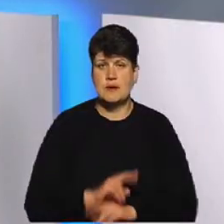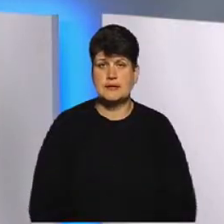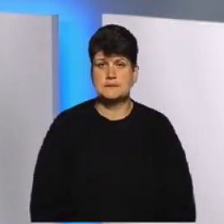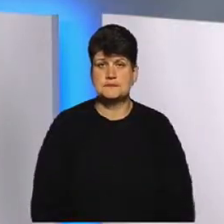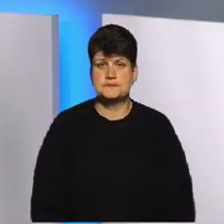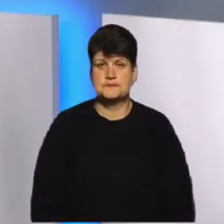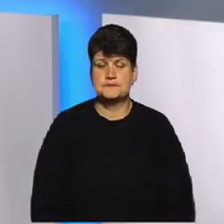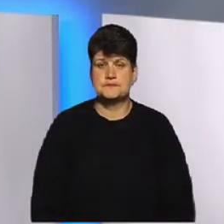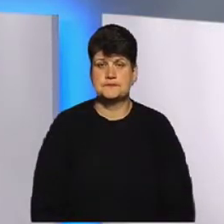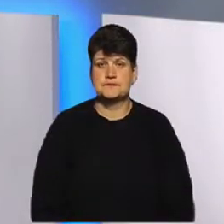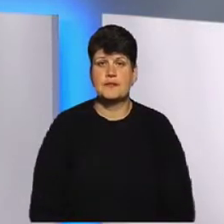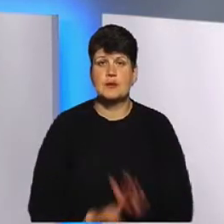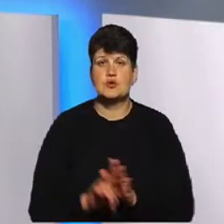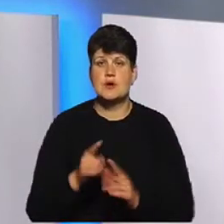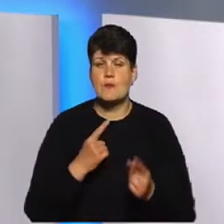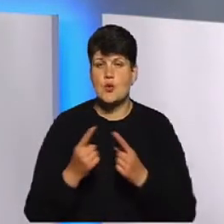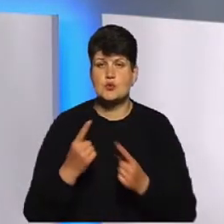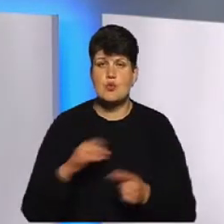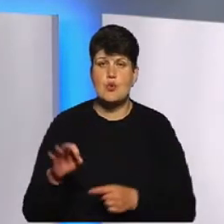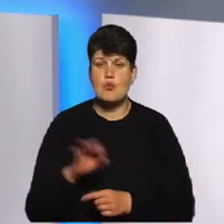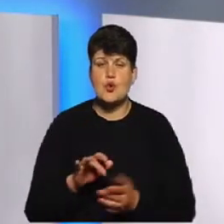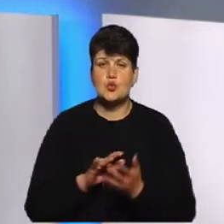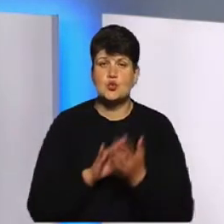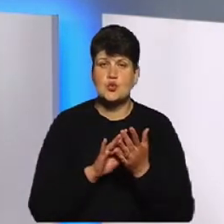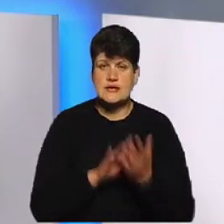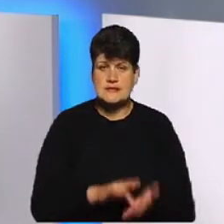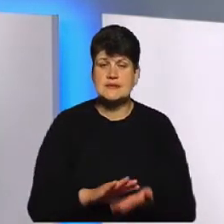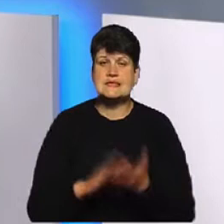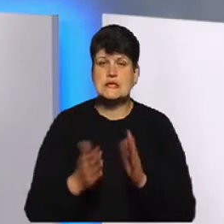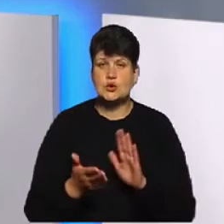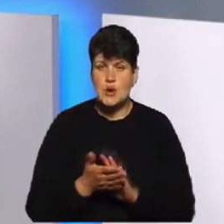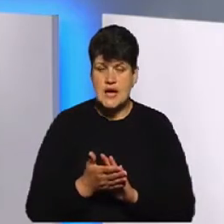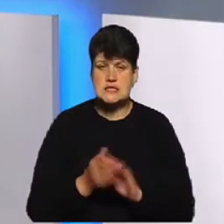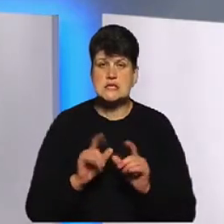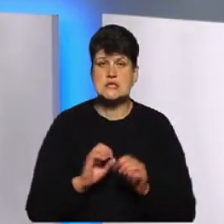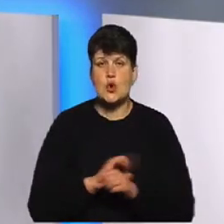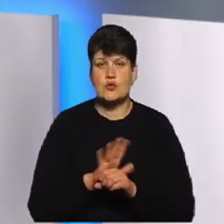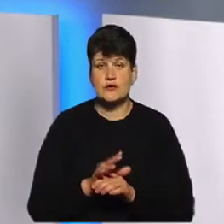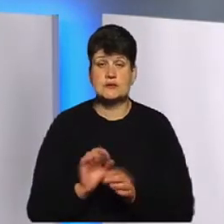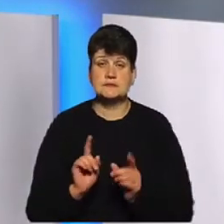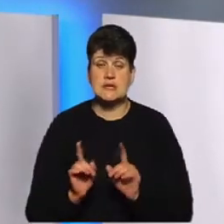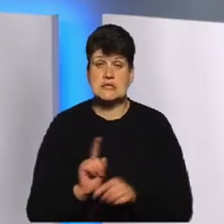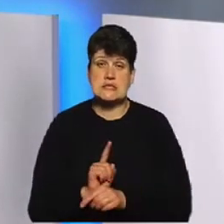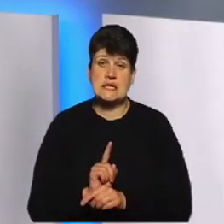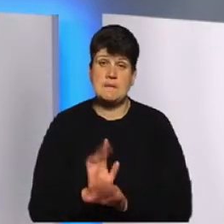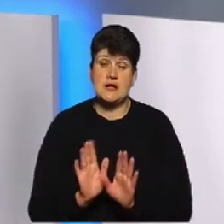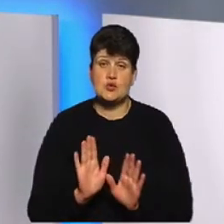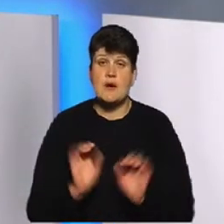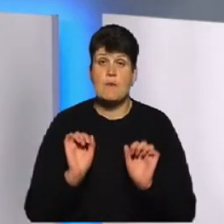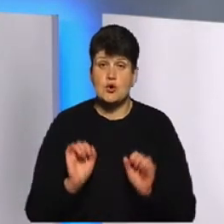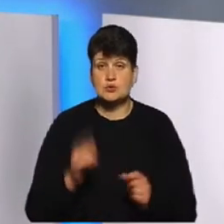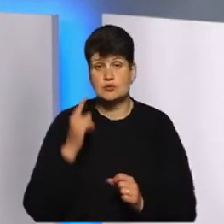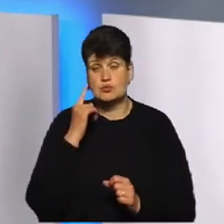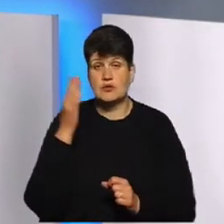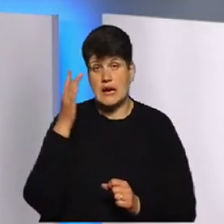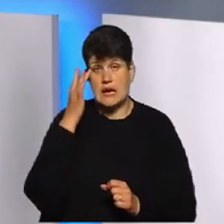Починаємо нашу розмову про туризм. Ситуація з коронавірусом дещо стабілізувалася. Можна тепер думати про літній відпочинок. Багато країн